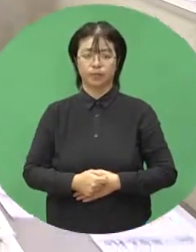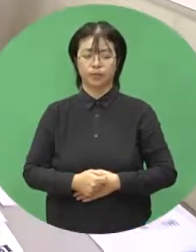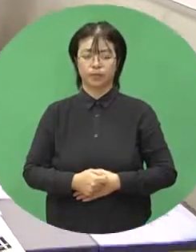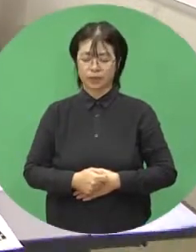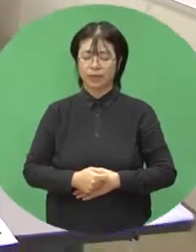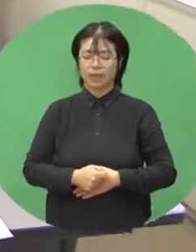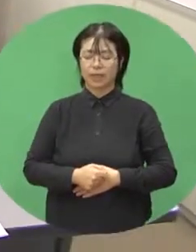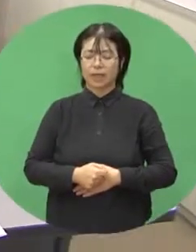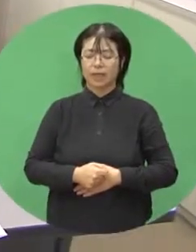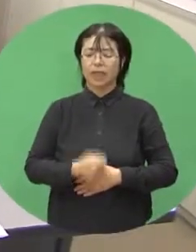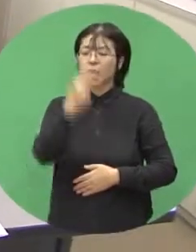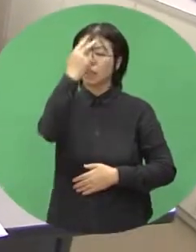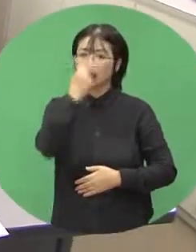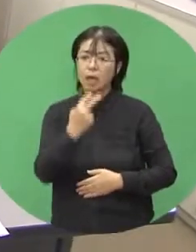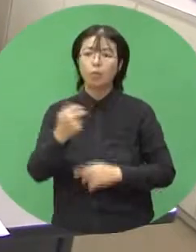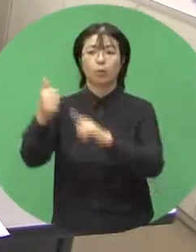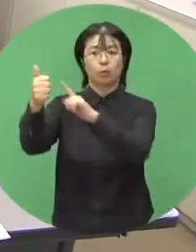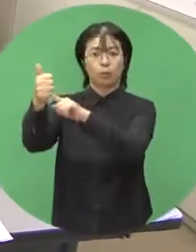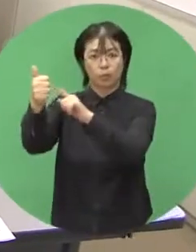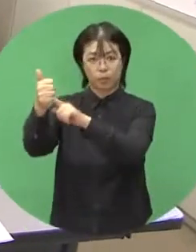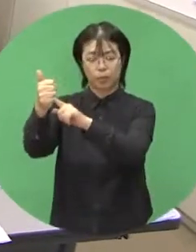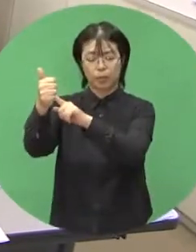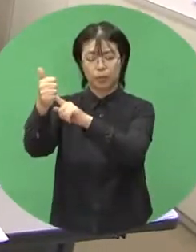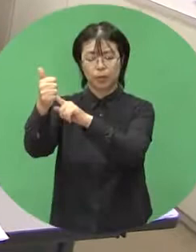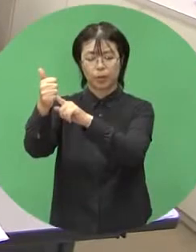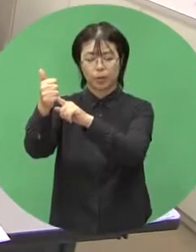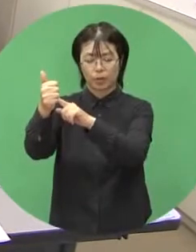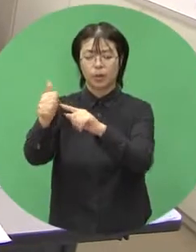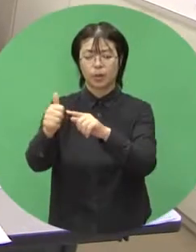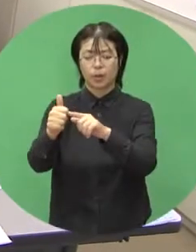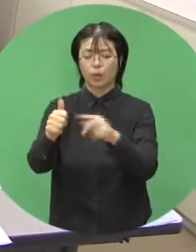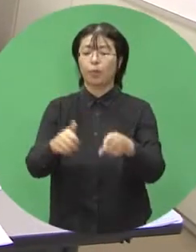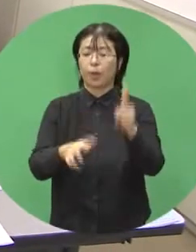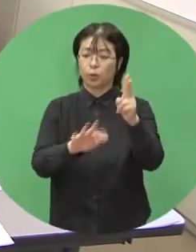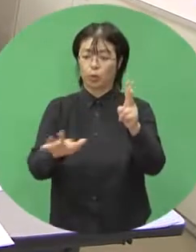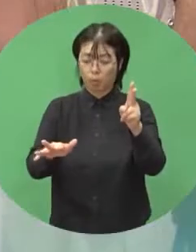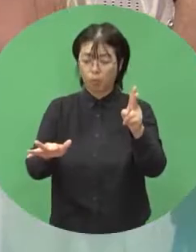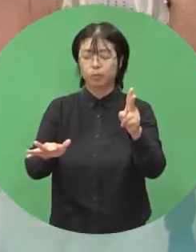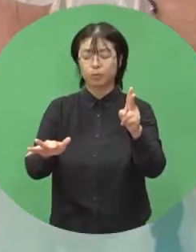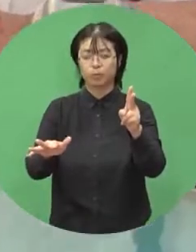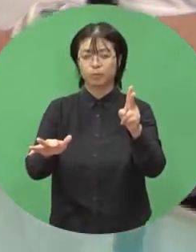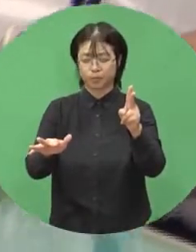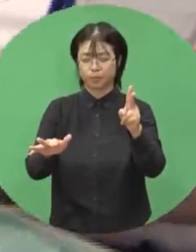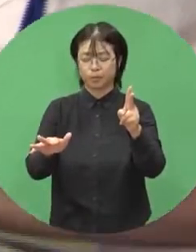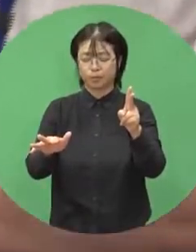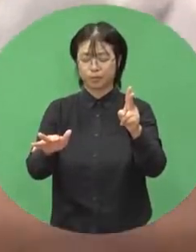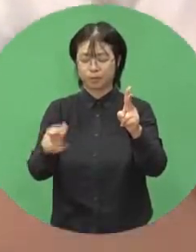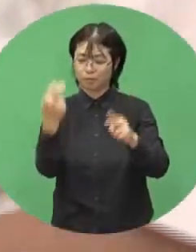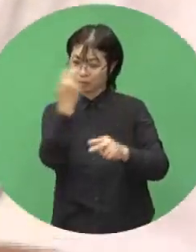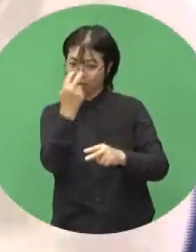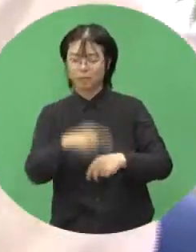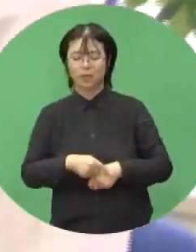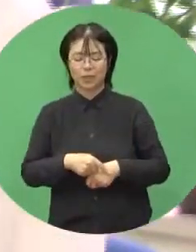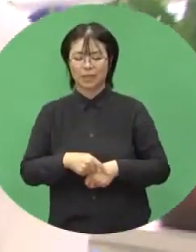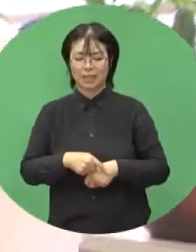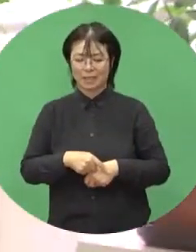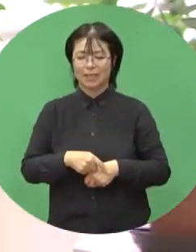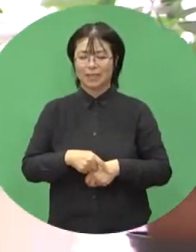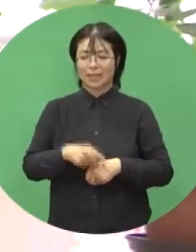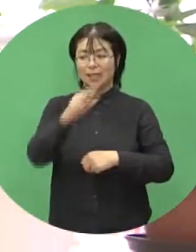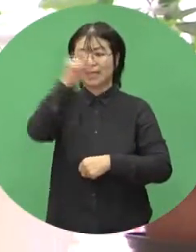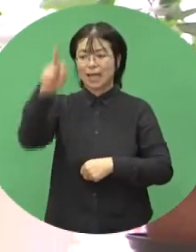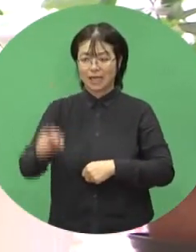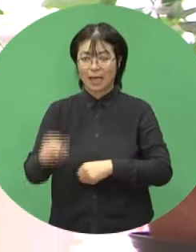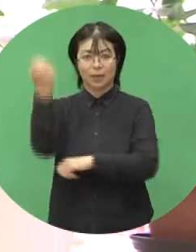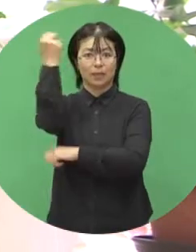全盲の川原所長が使っている音声パソコンを見学。これでセンターの広報誌を